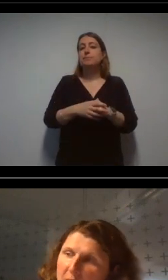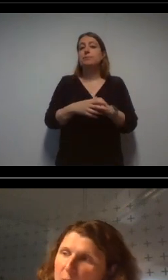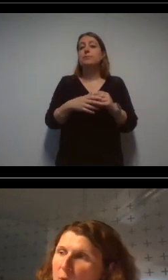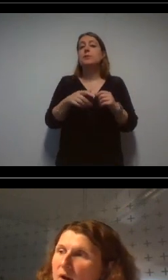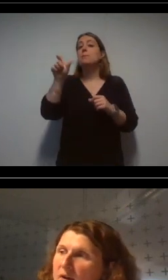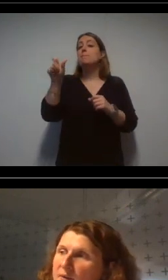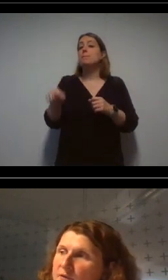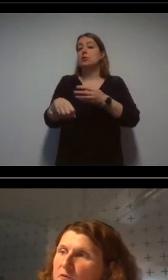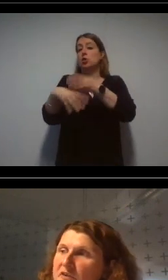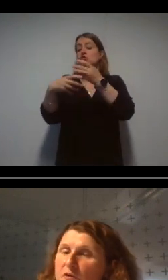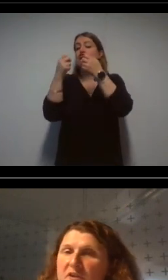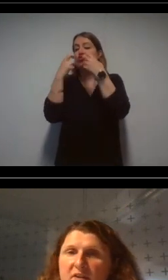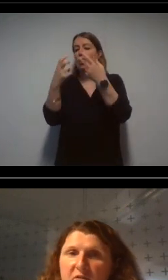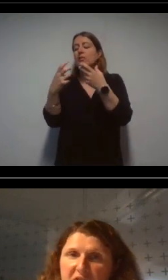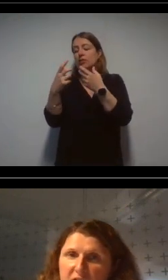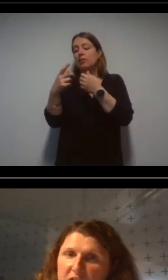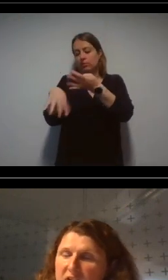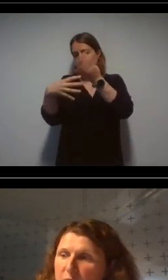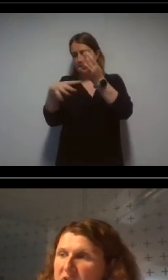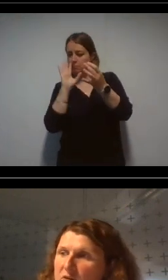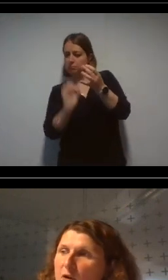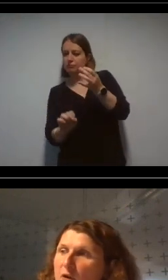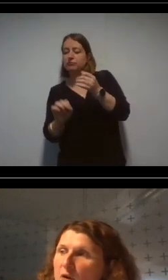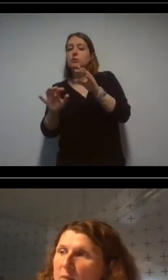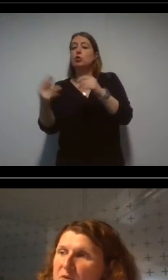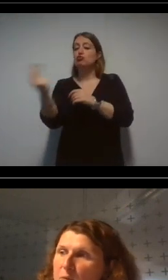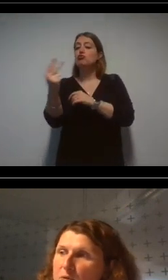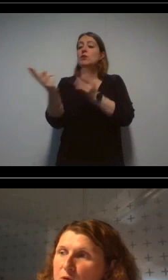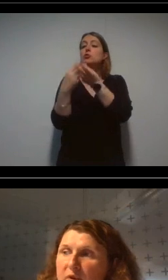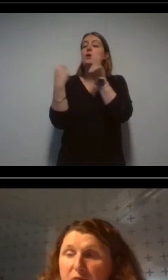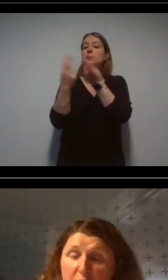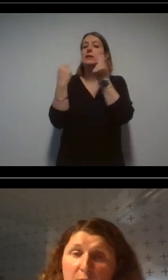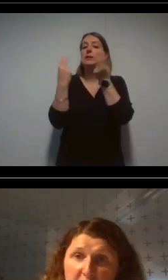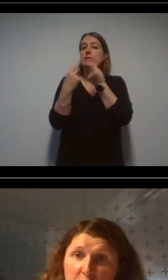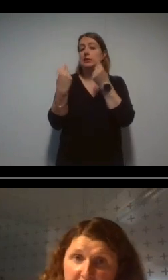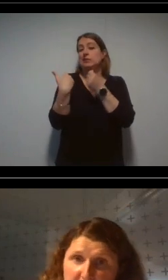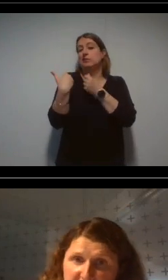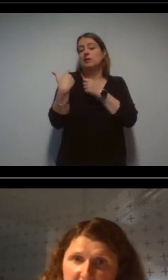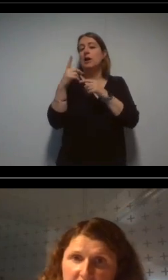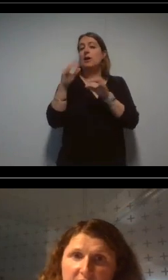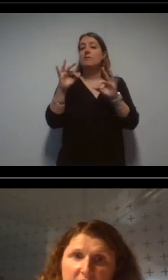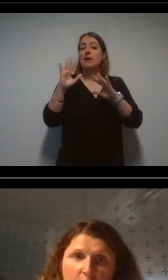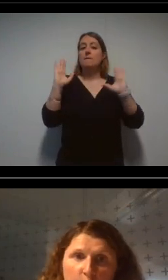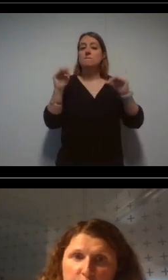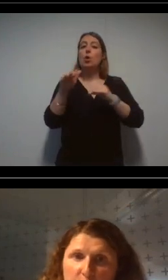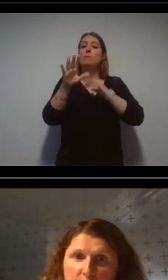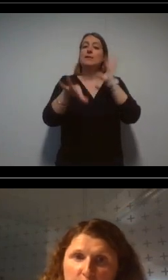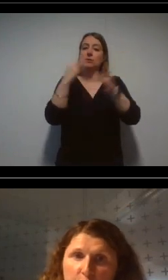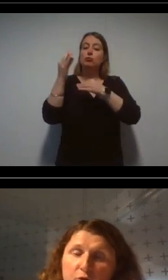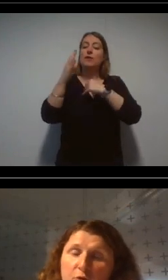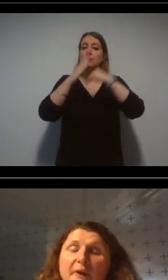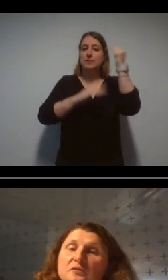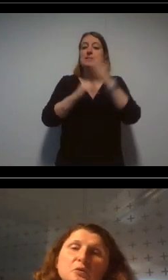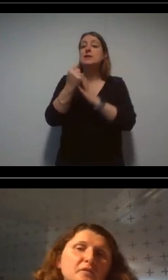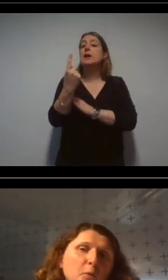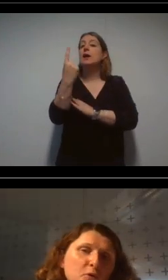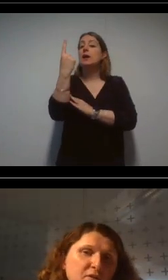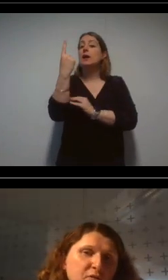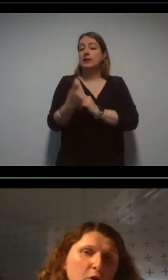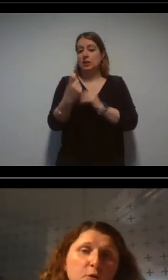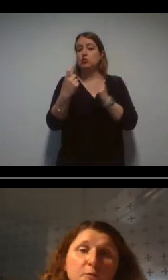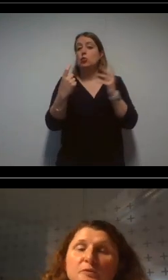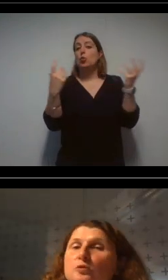nous demandait par rapport à ce que vous évoquiez, Servane et Camille, un petit peu plus tôt, les forums découverte métier. On nous demande où sont prévus